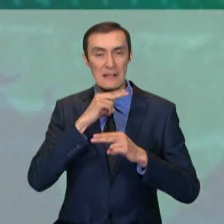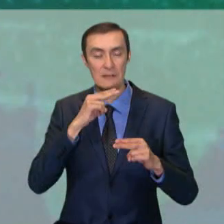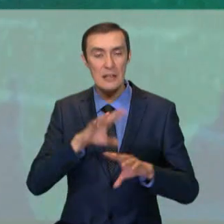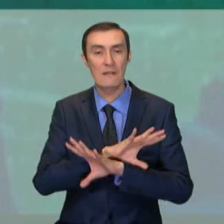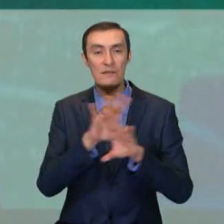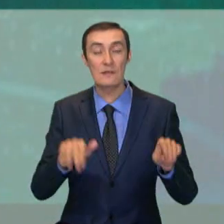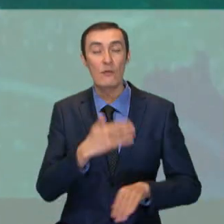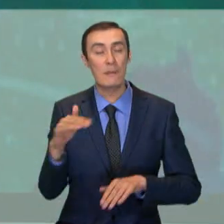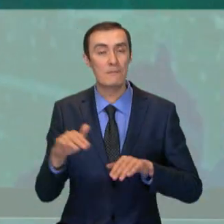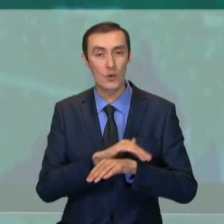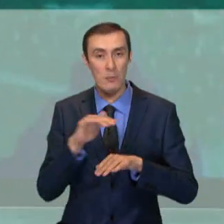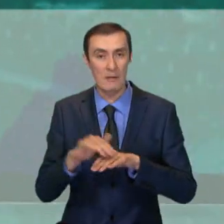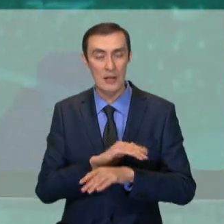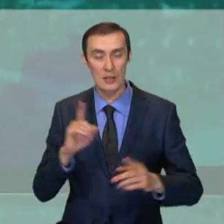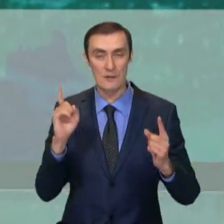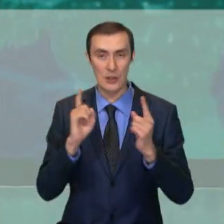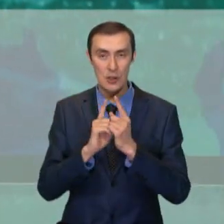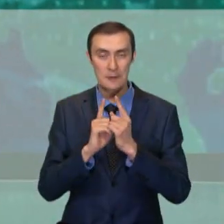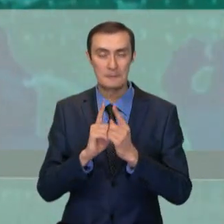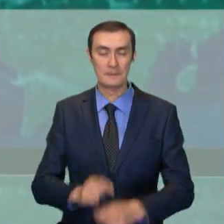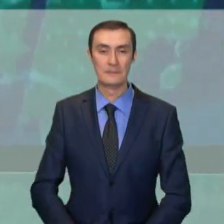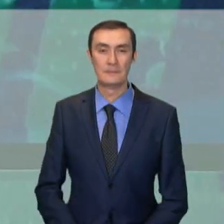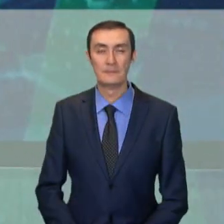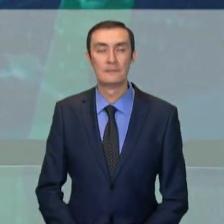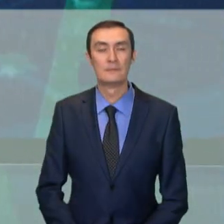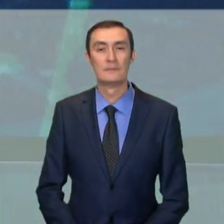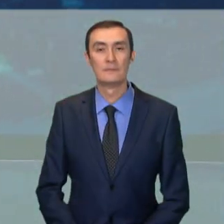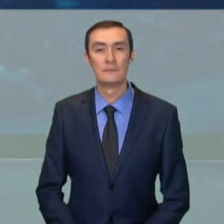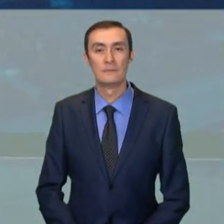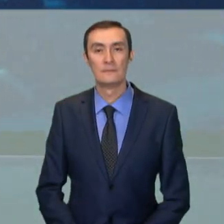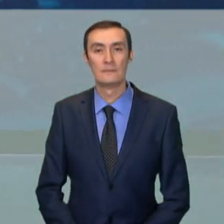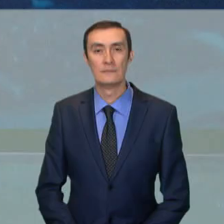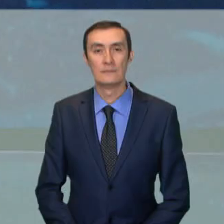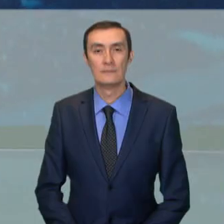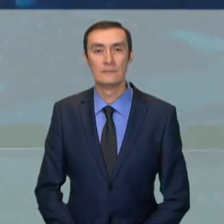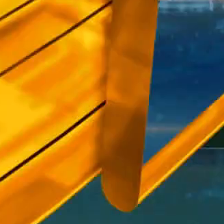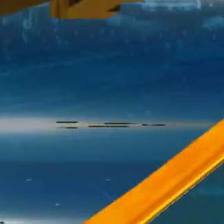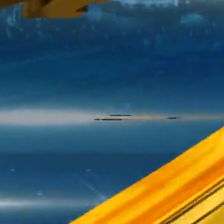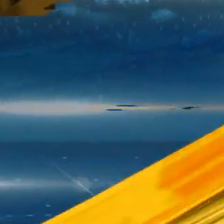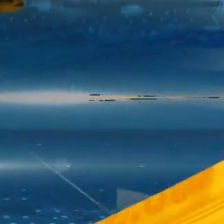и в 9 вечера. Напомню, все наши новости доступны на нашем сайте khabar.kz. Всего доброго.